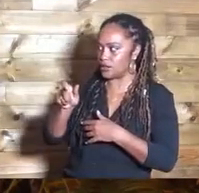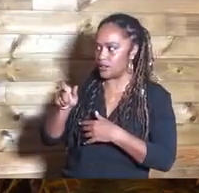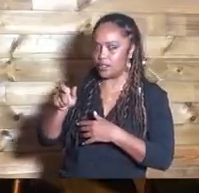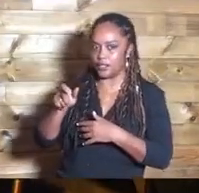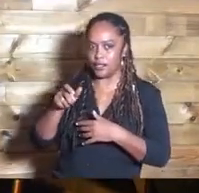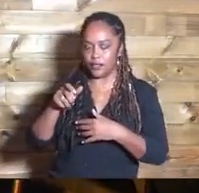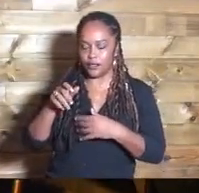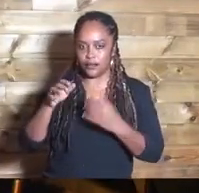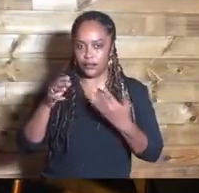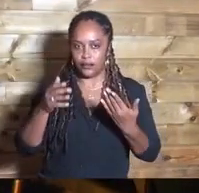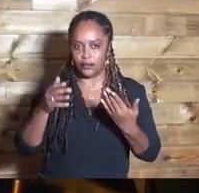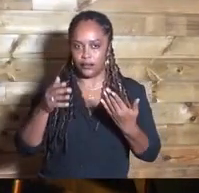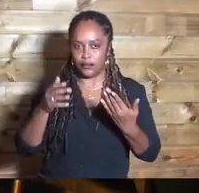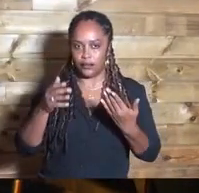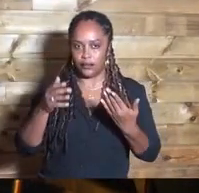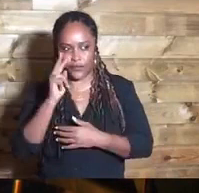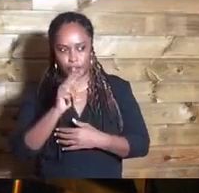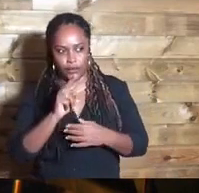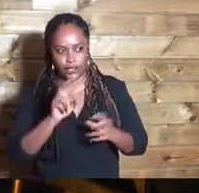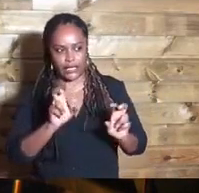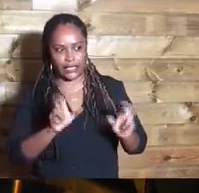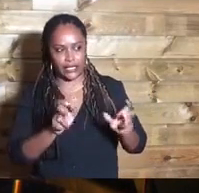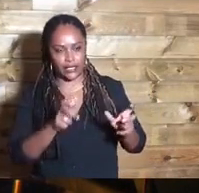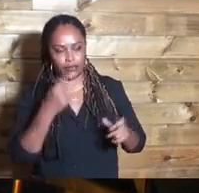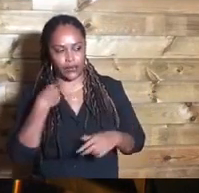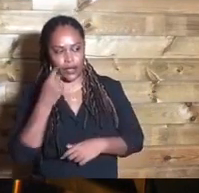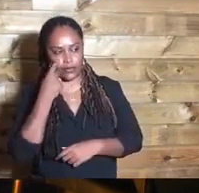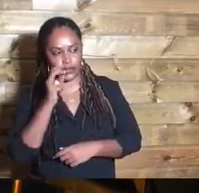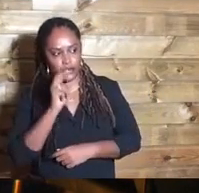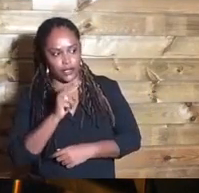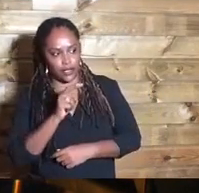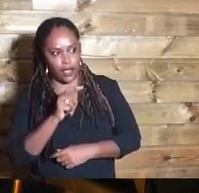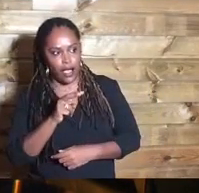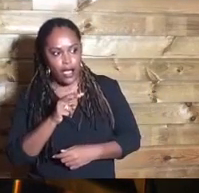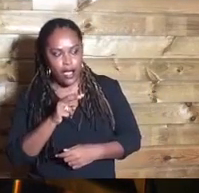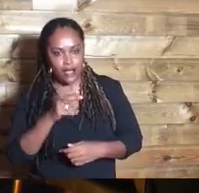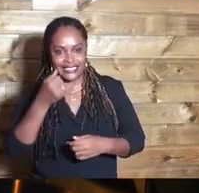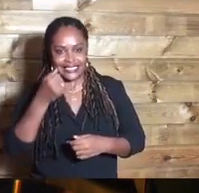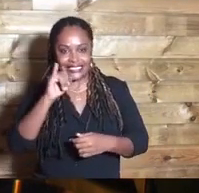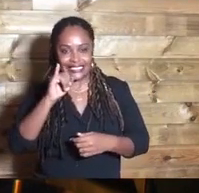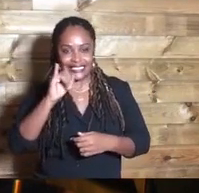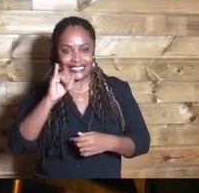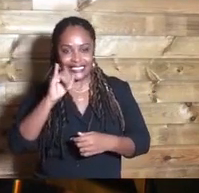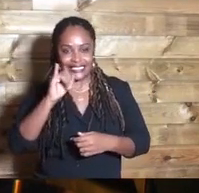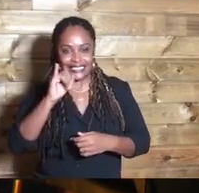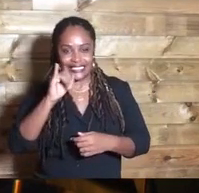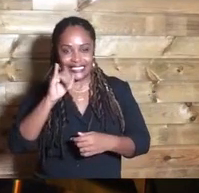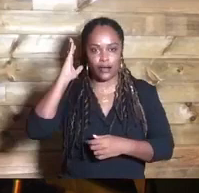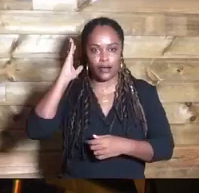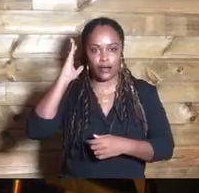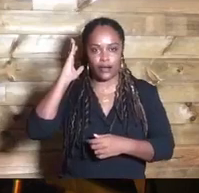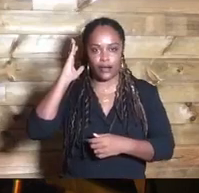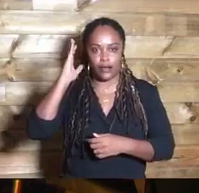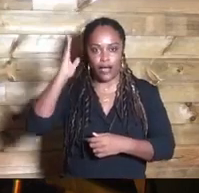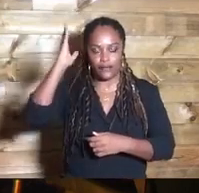Charles Henry, à la télévision, on dit mimoun en moins. Sur 20 ans, moi, nous t'es comme ça. La Guadeloupe,